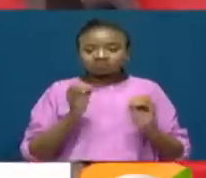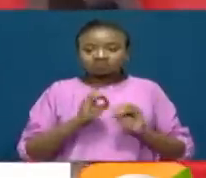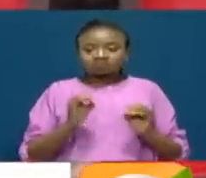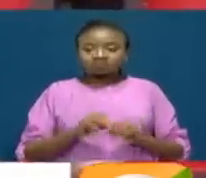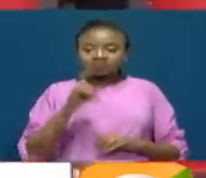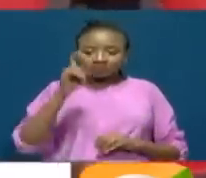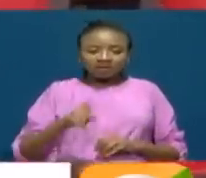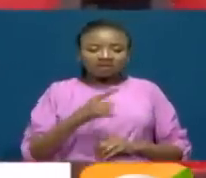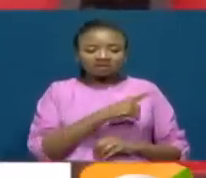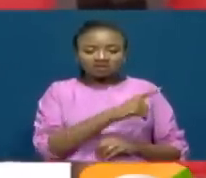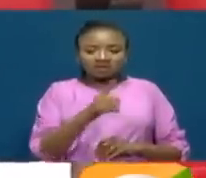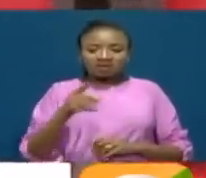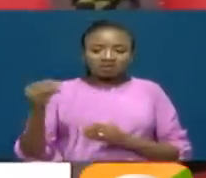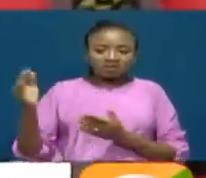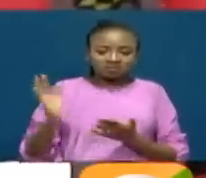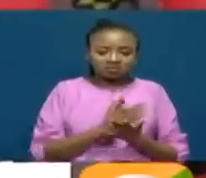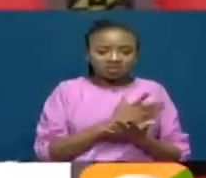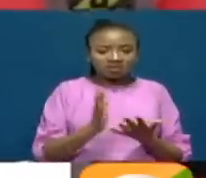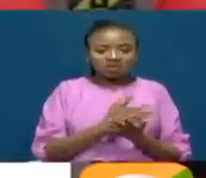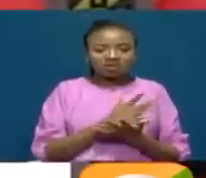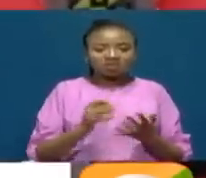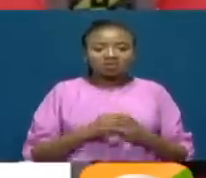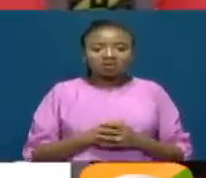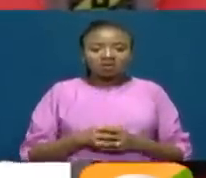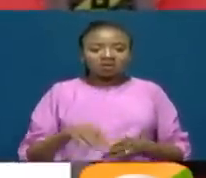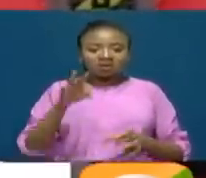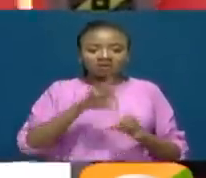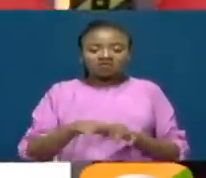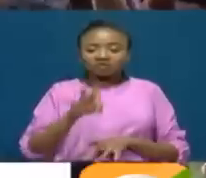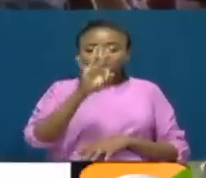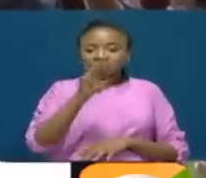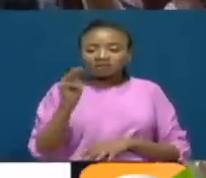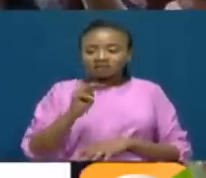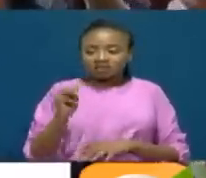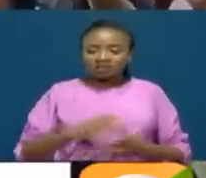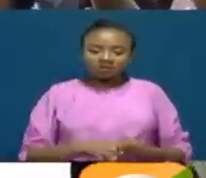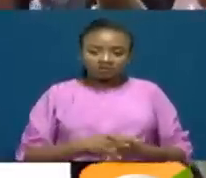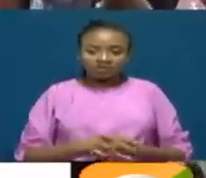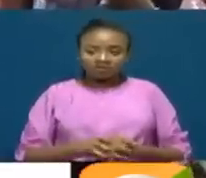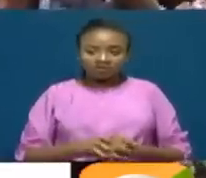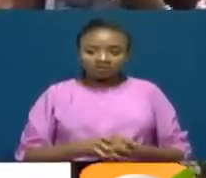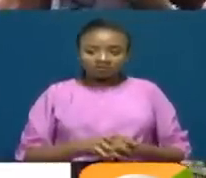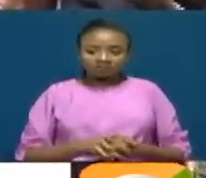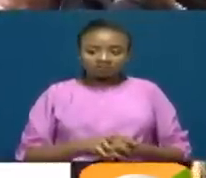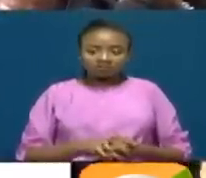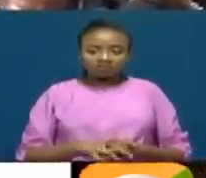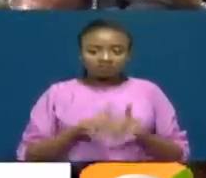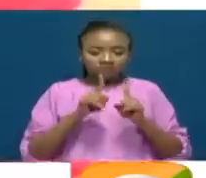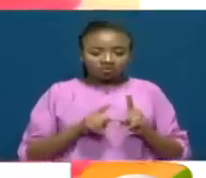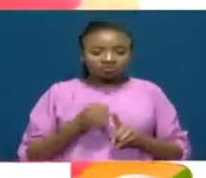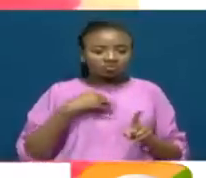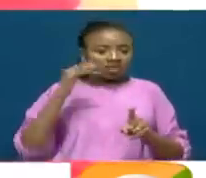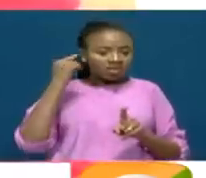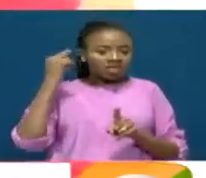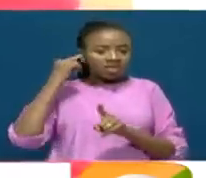Lazima hawa jamaa tuwashinde na kura ngapi? 3 million kura. Fired up by the unsubstantiated rigging plot,